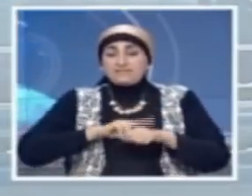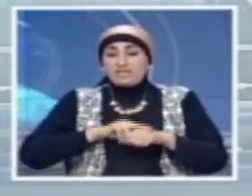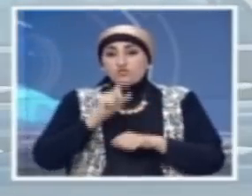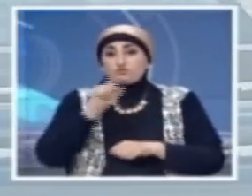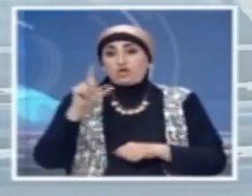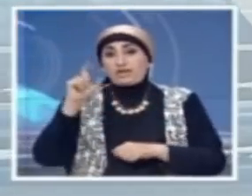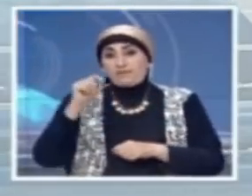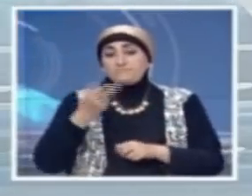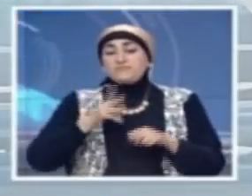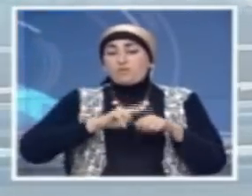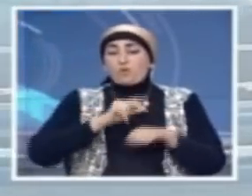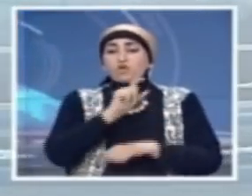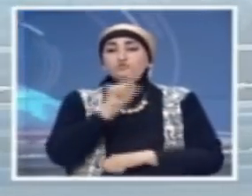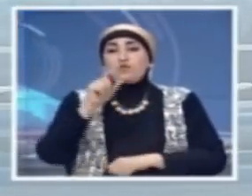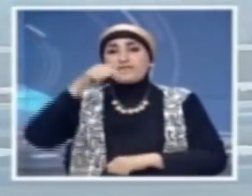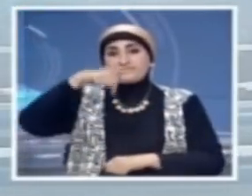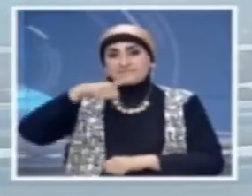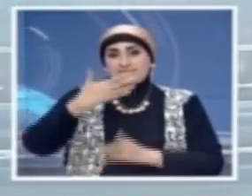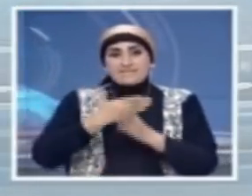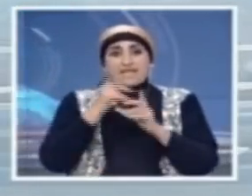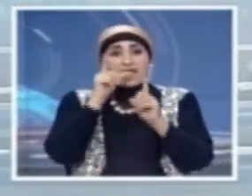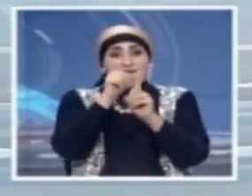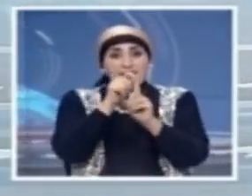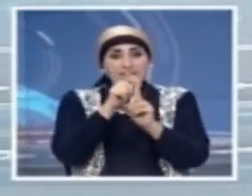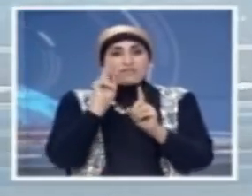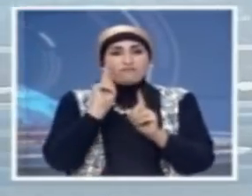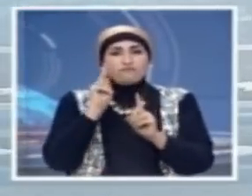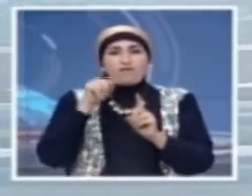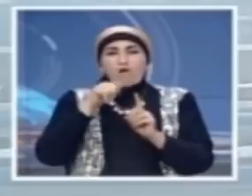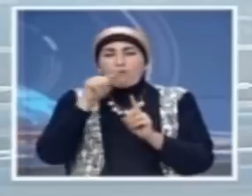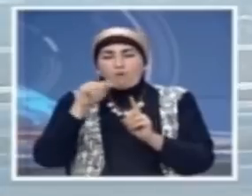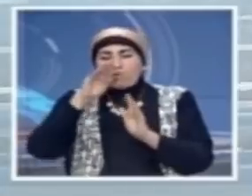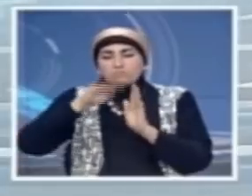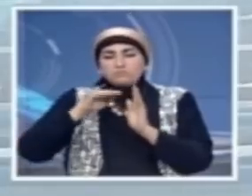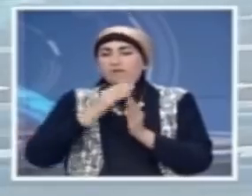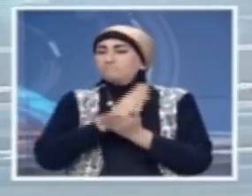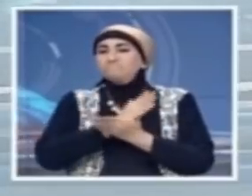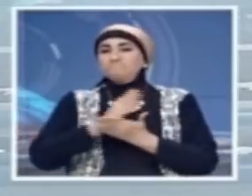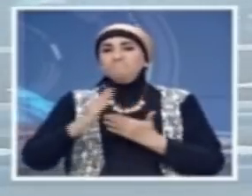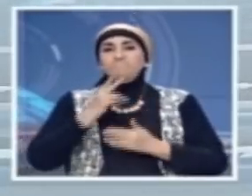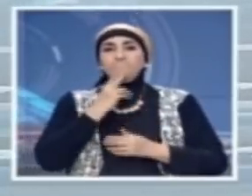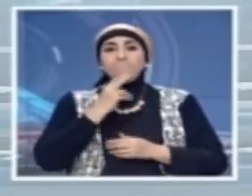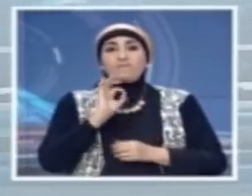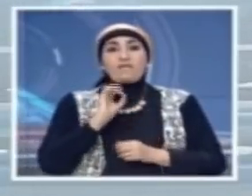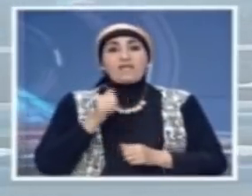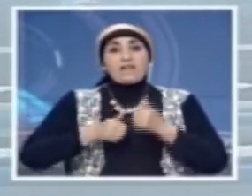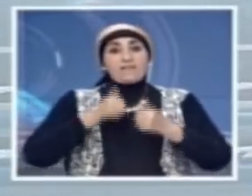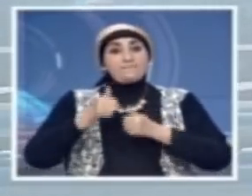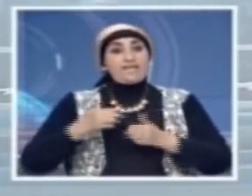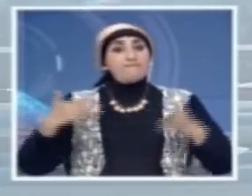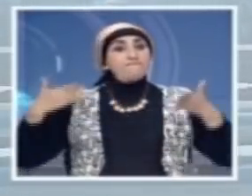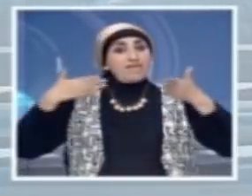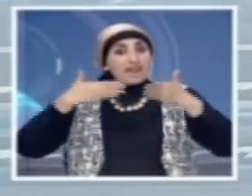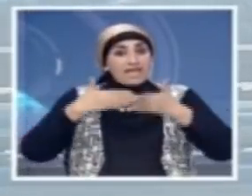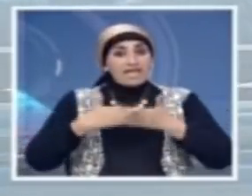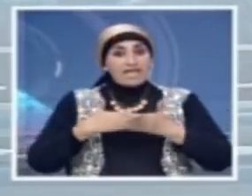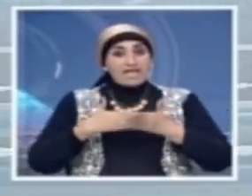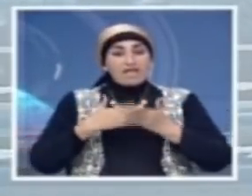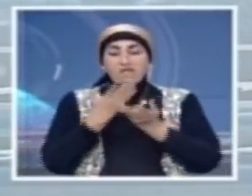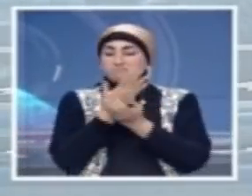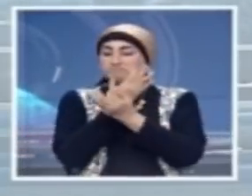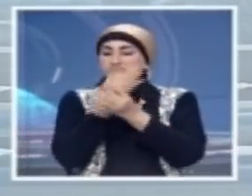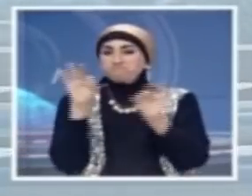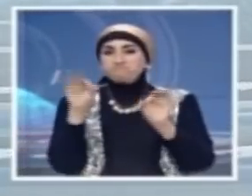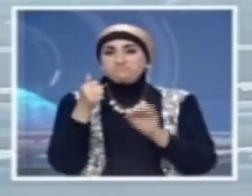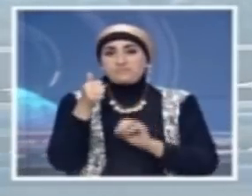في مايو ويونيو بهدف الوصول إلى تلافي أي نسبة من الخطأ كي يتم خروج الامتحانات هذا العام